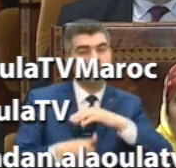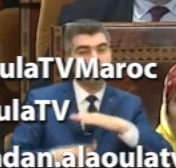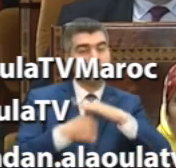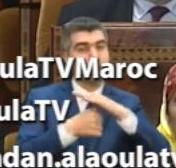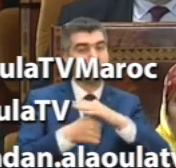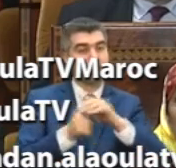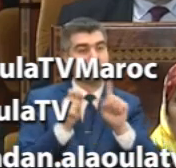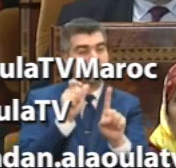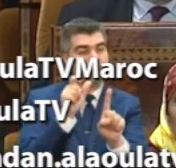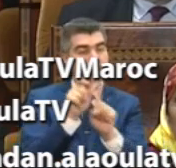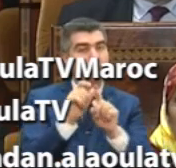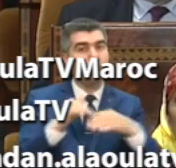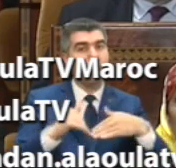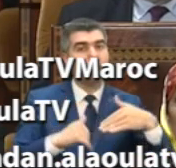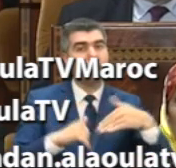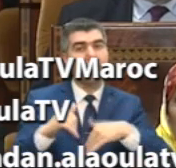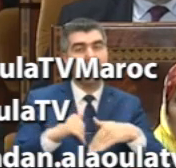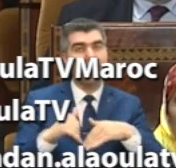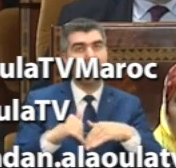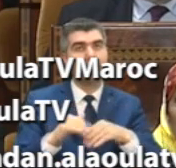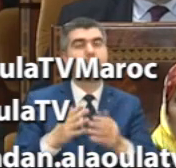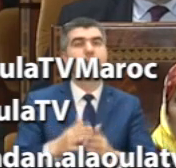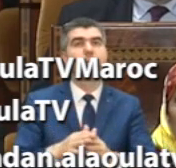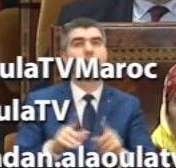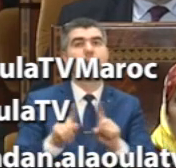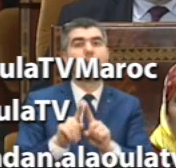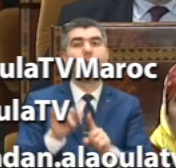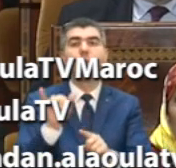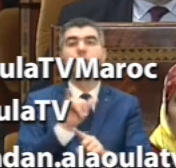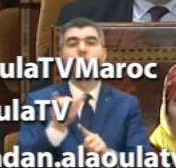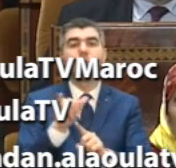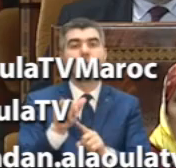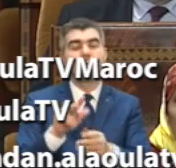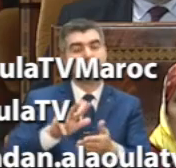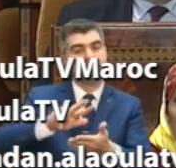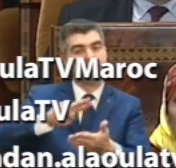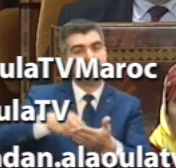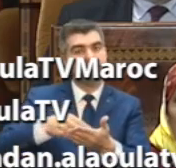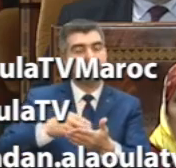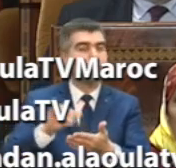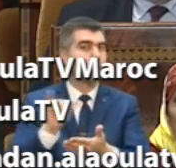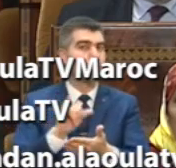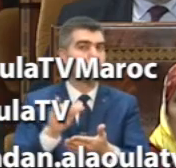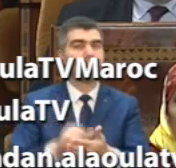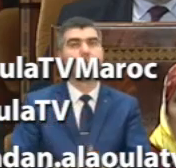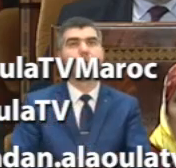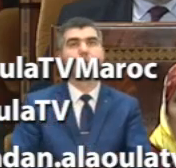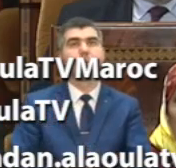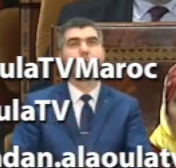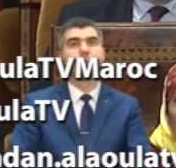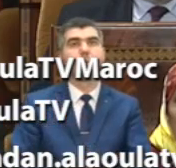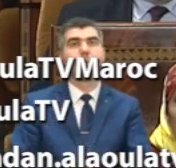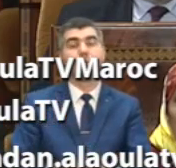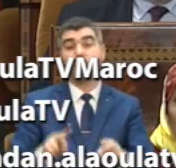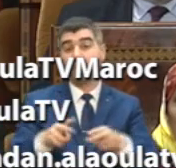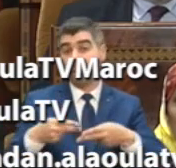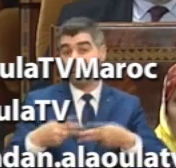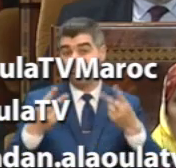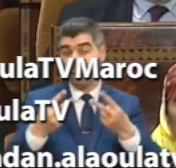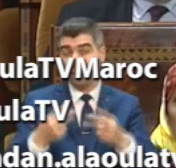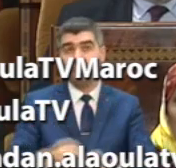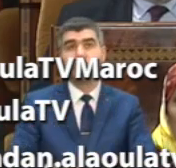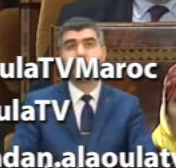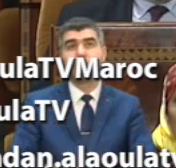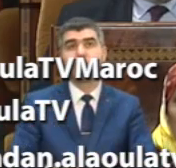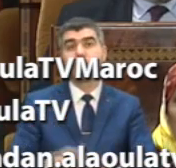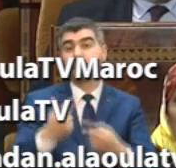والذي نسالكم بالمناسبه عن مآله وعن تفعيل مضامينه. هذه الاضرار لابد